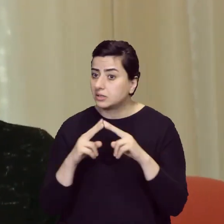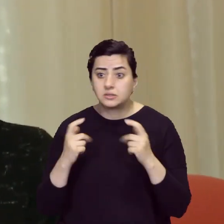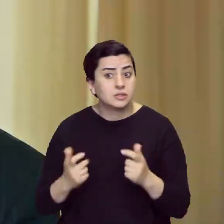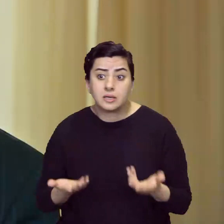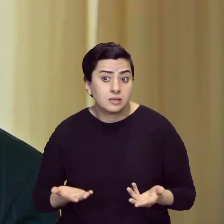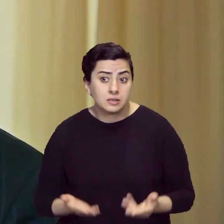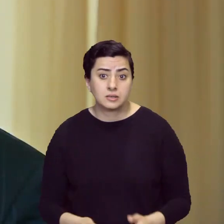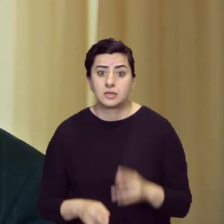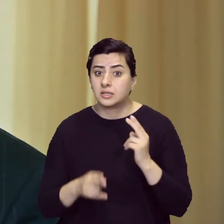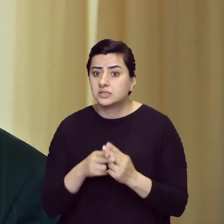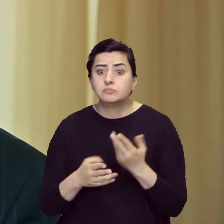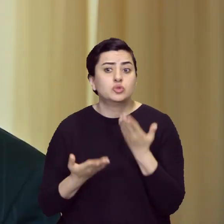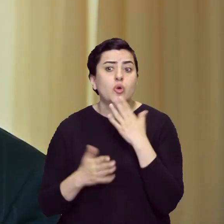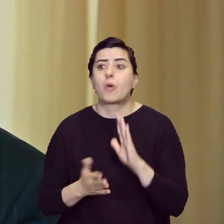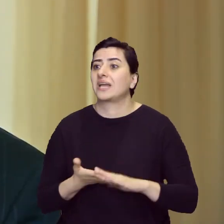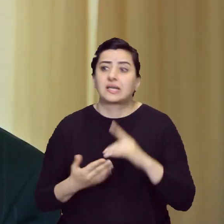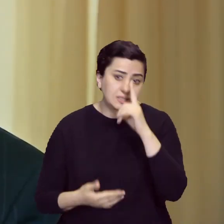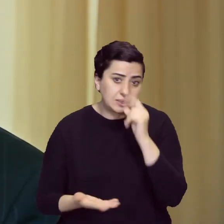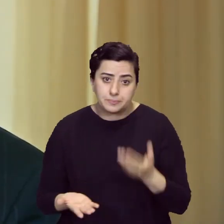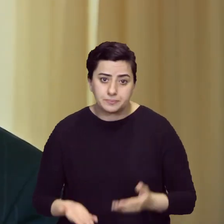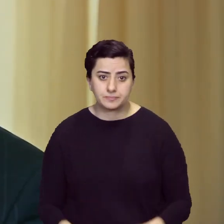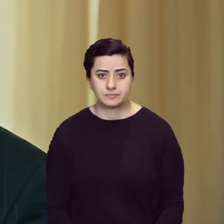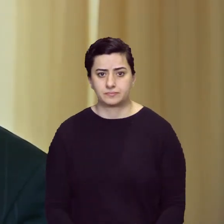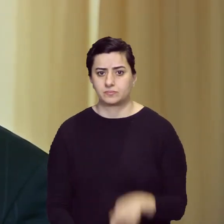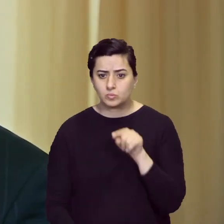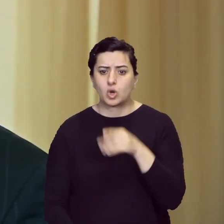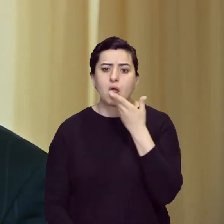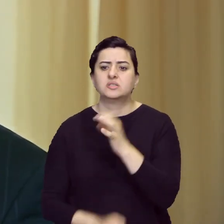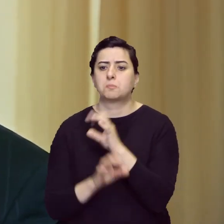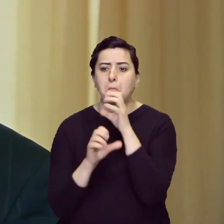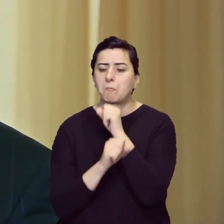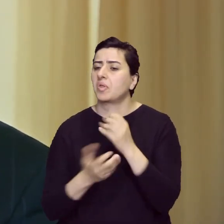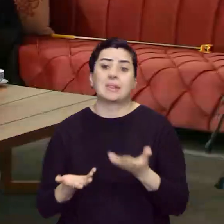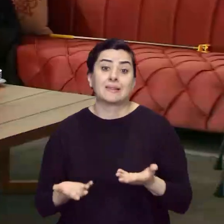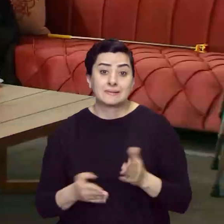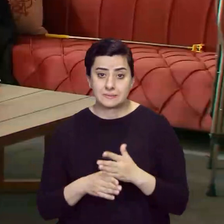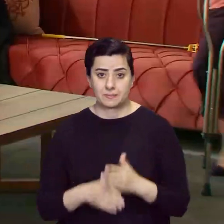Nasıl tanıştınız? Adı sanı yok mu bu arkadaşın? İnsan bunları anlatmaz mı?